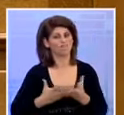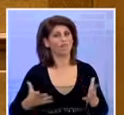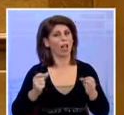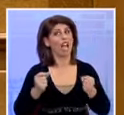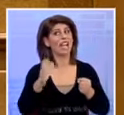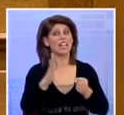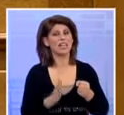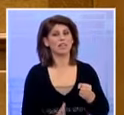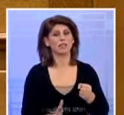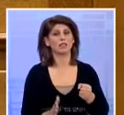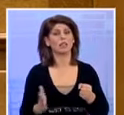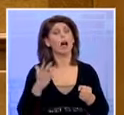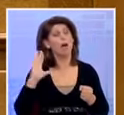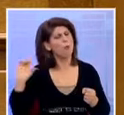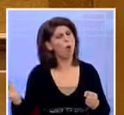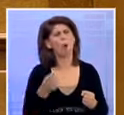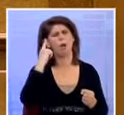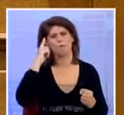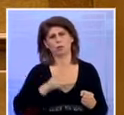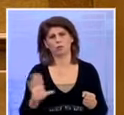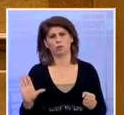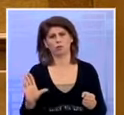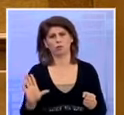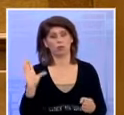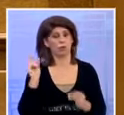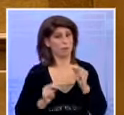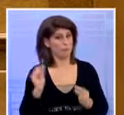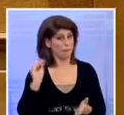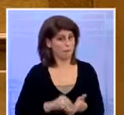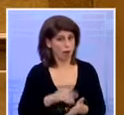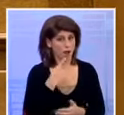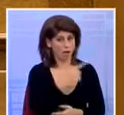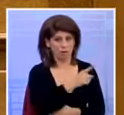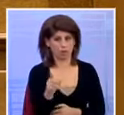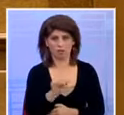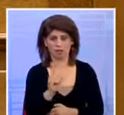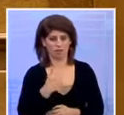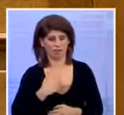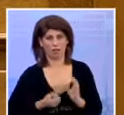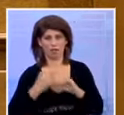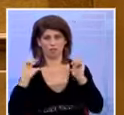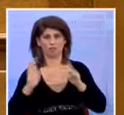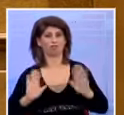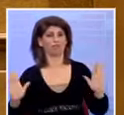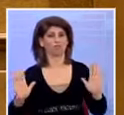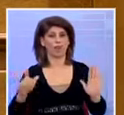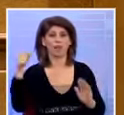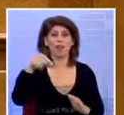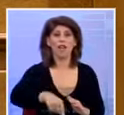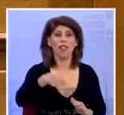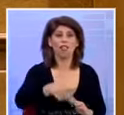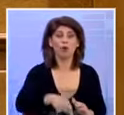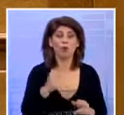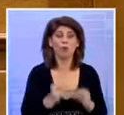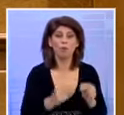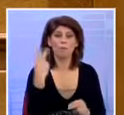κρίση από κάθε άποψη. Το πρόβλημά σας, το ξαναλέω, δεν είμαστε εμείς. Είναι εδώ. Το